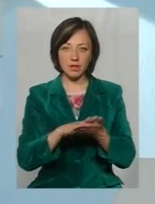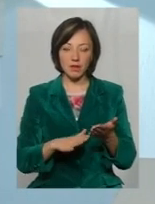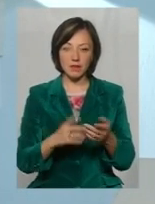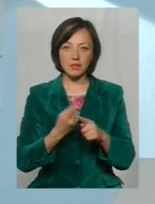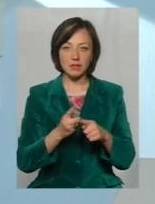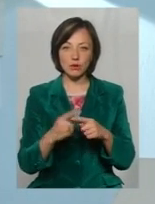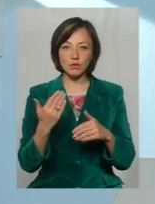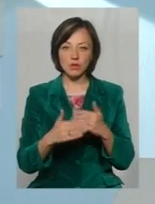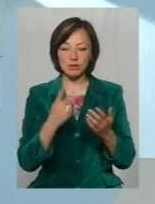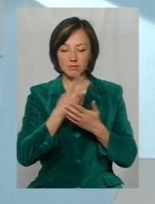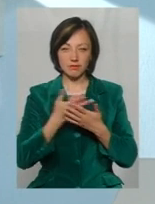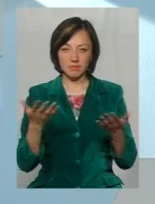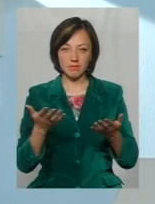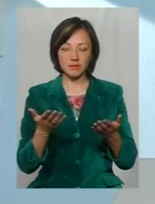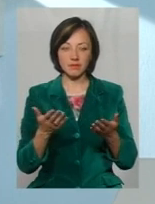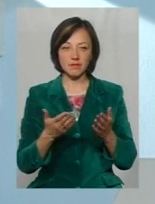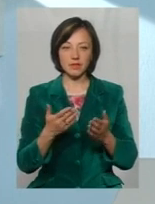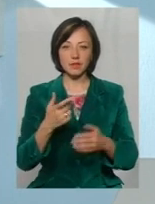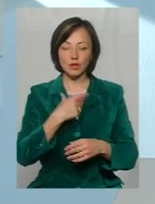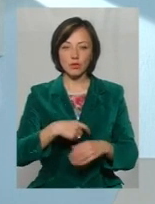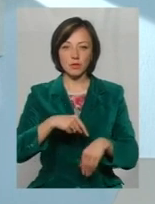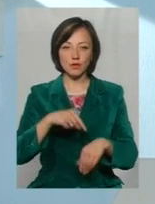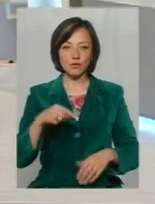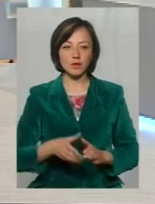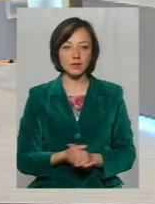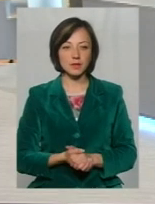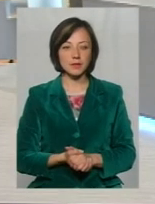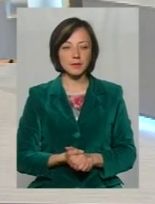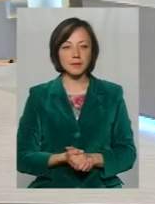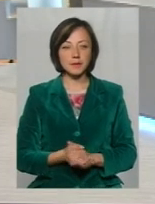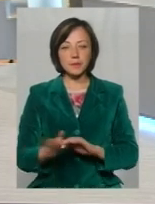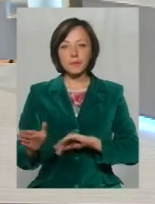Тобто це вже так наочно і на собі відчувається. Чи є